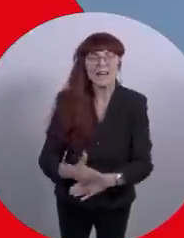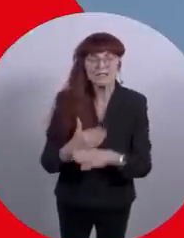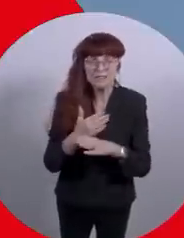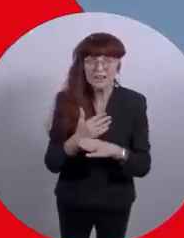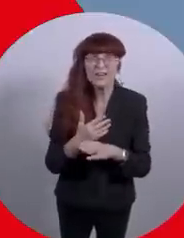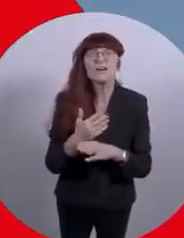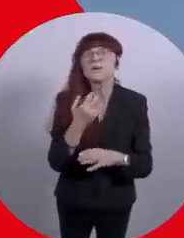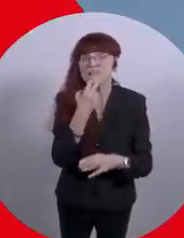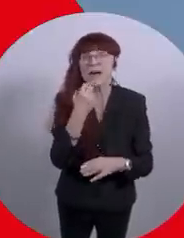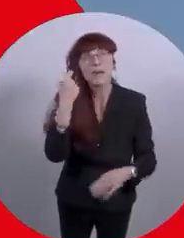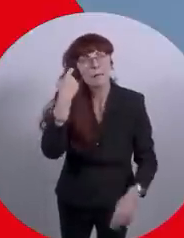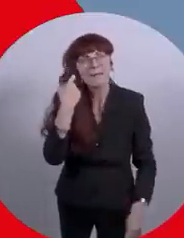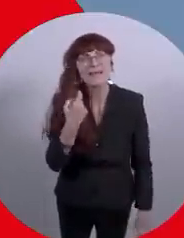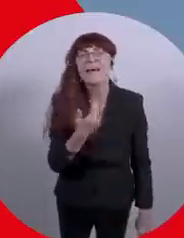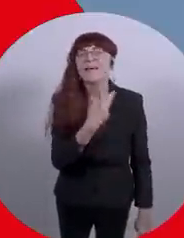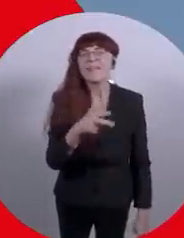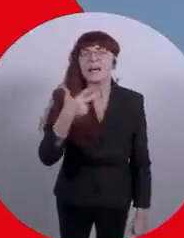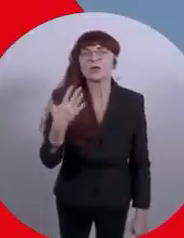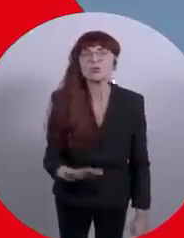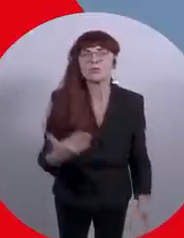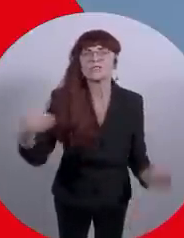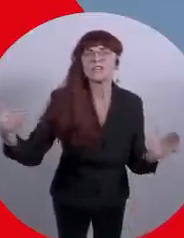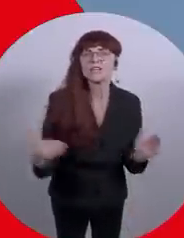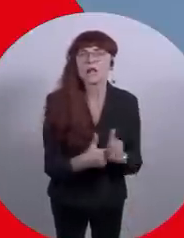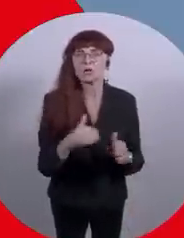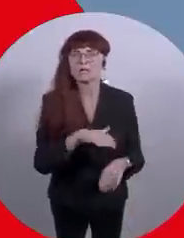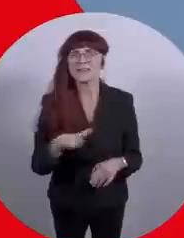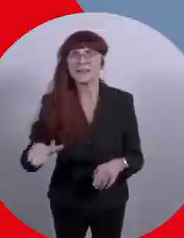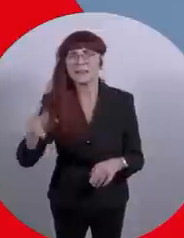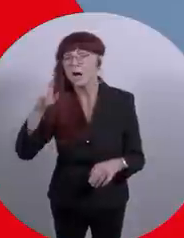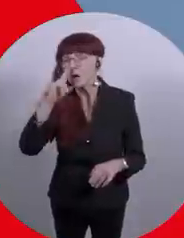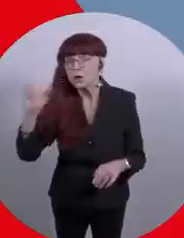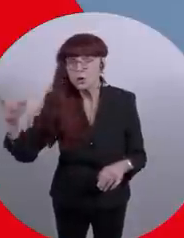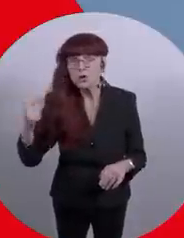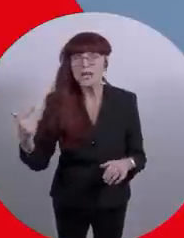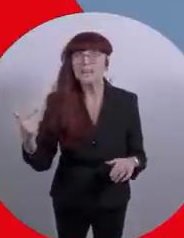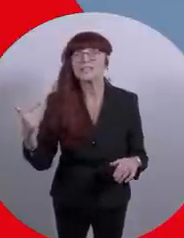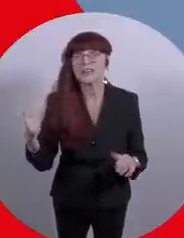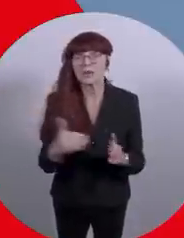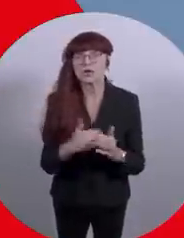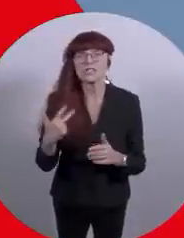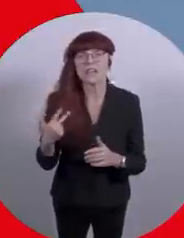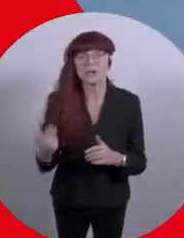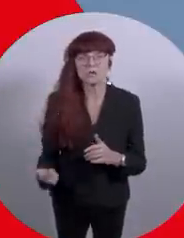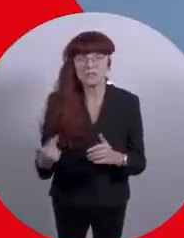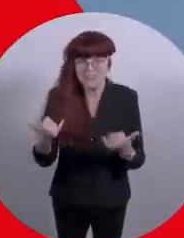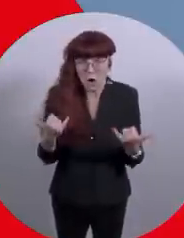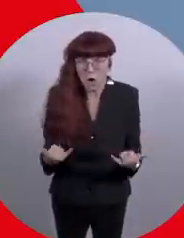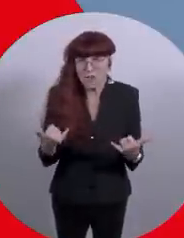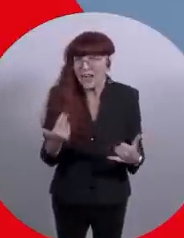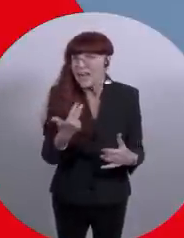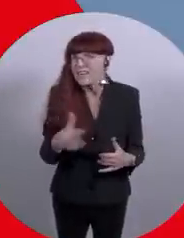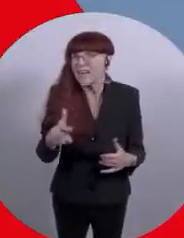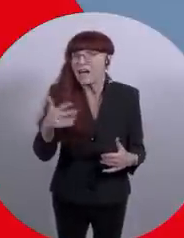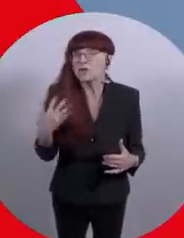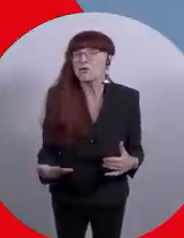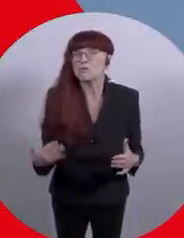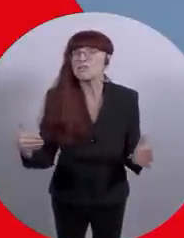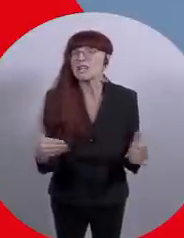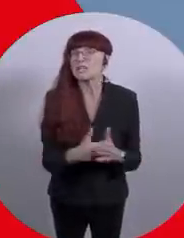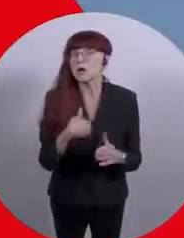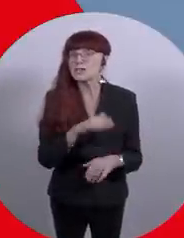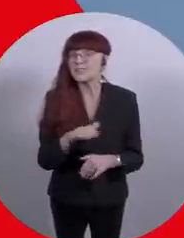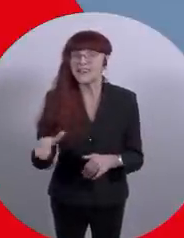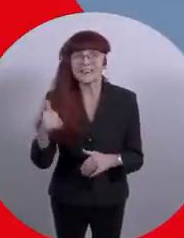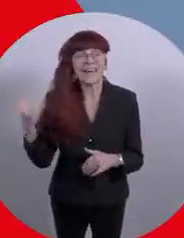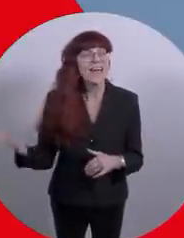Österreich juni 2023 heute 350.000 Kinder jedes fünfte Kind ist